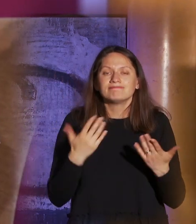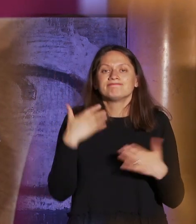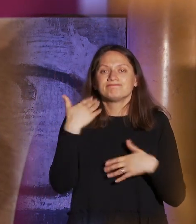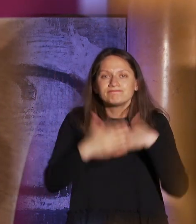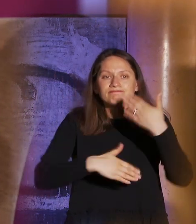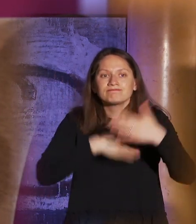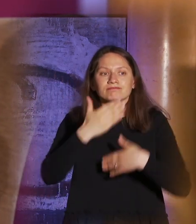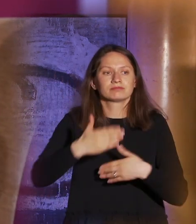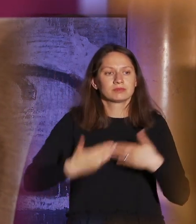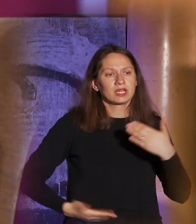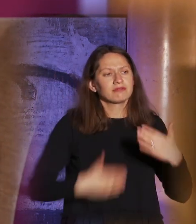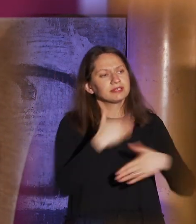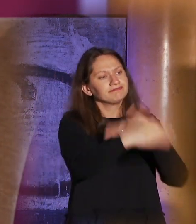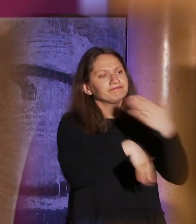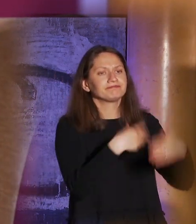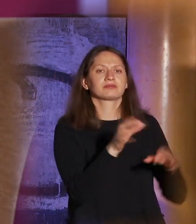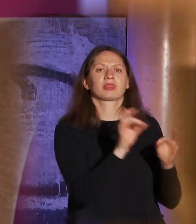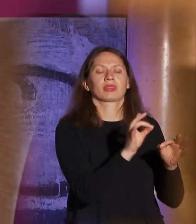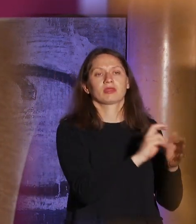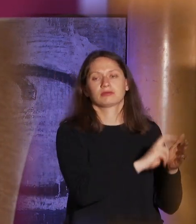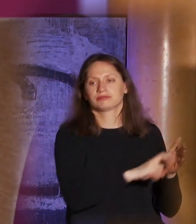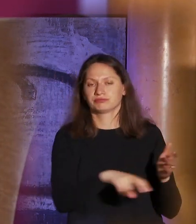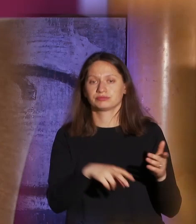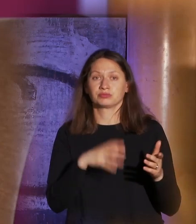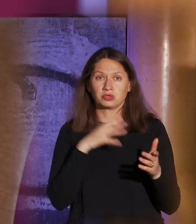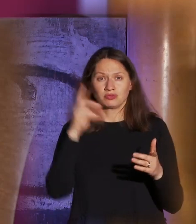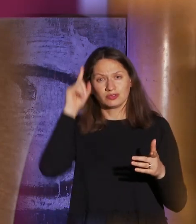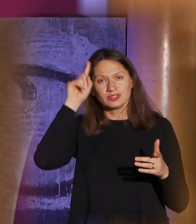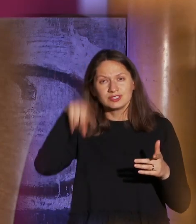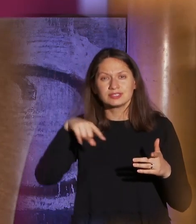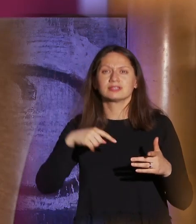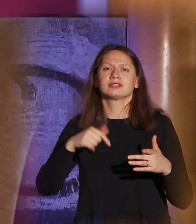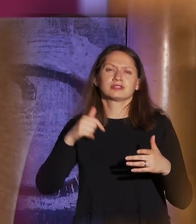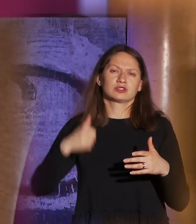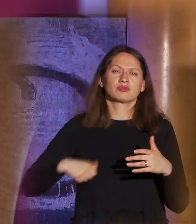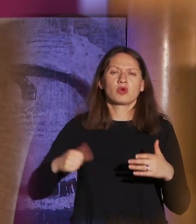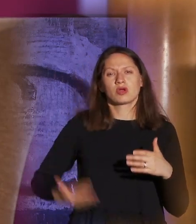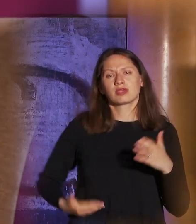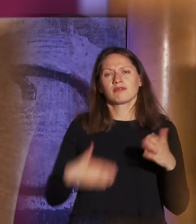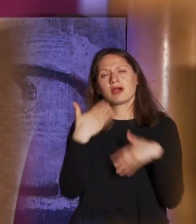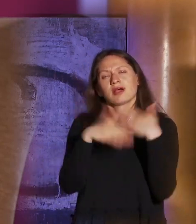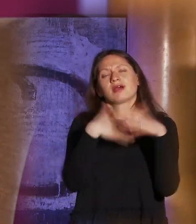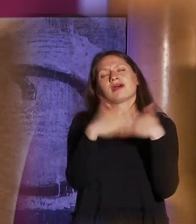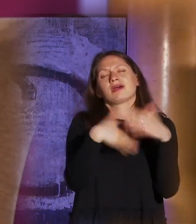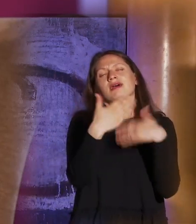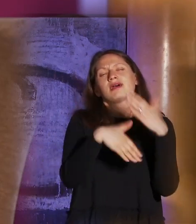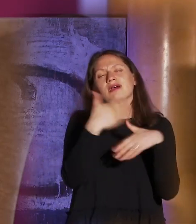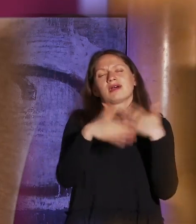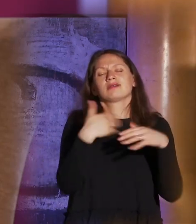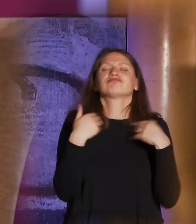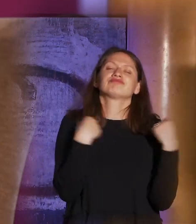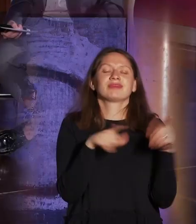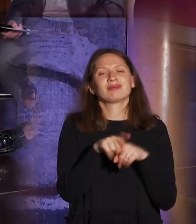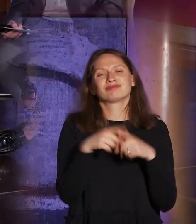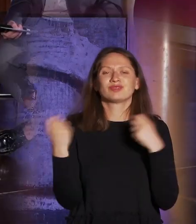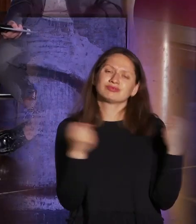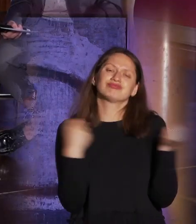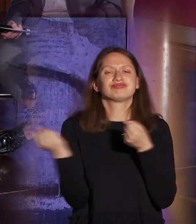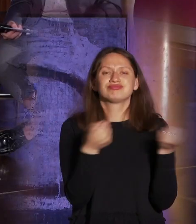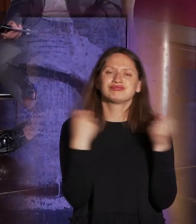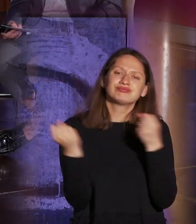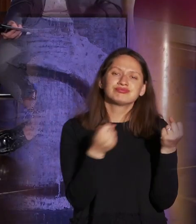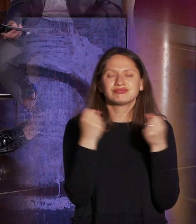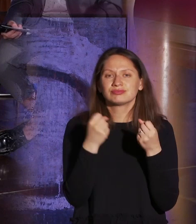to kelio, tarkim, to važiavo, kartais mes įsibėgėjam, užmirštam, pamirštam viską, važiuojam, viskas taip juda